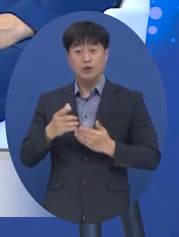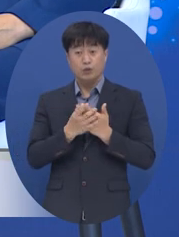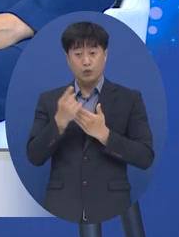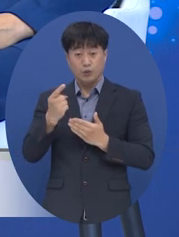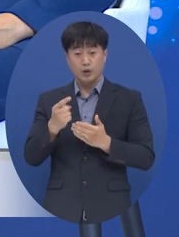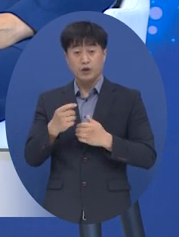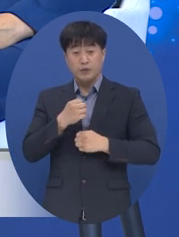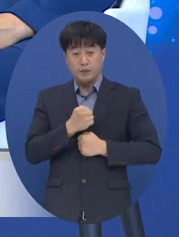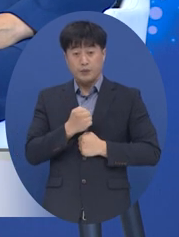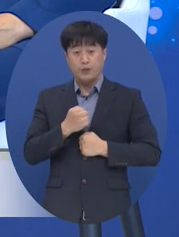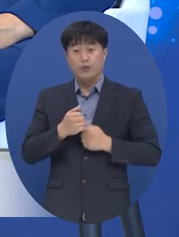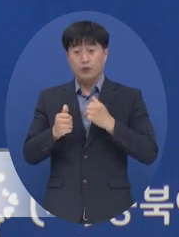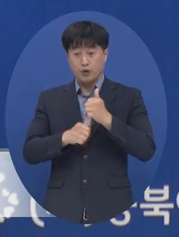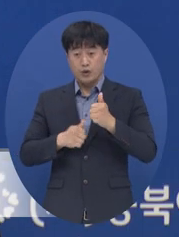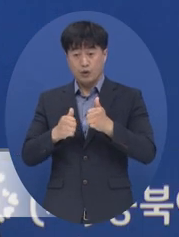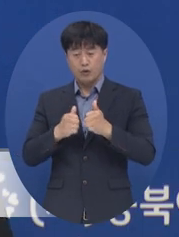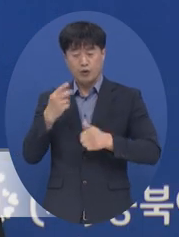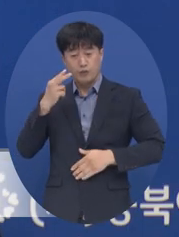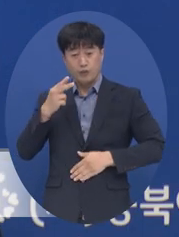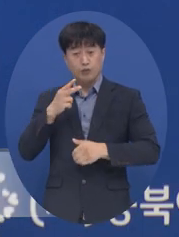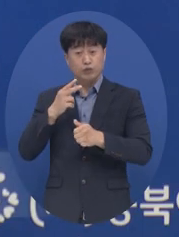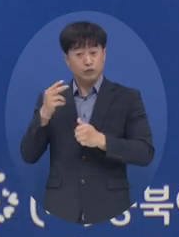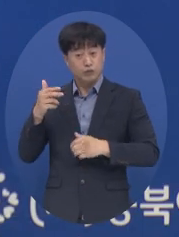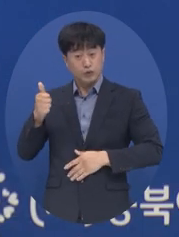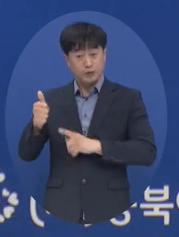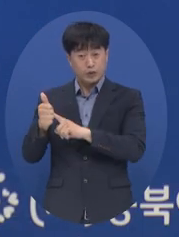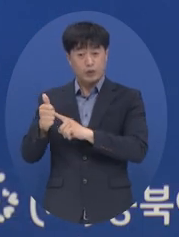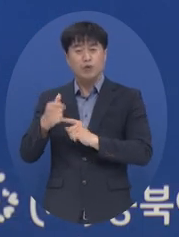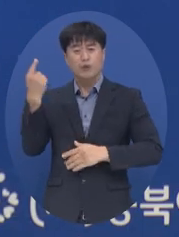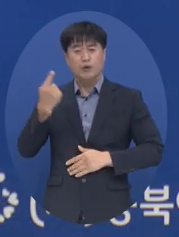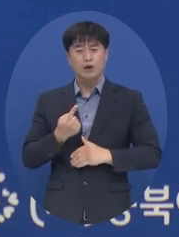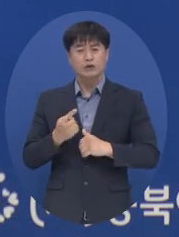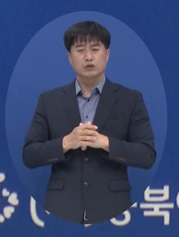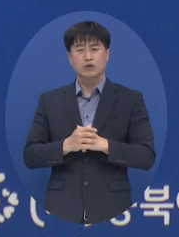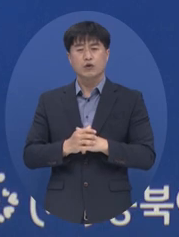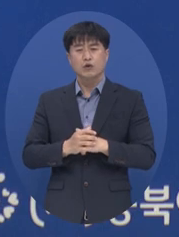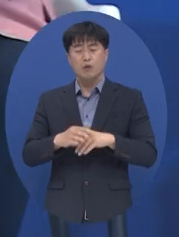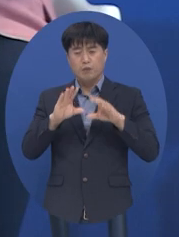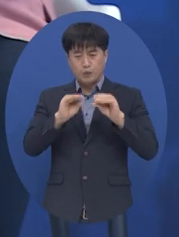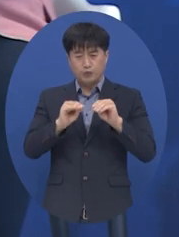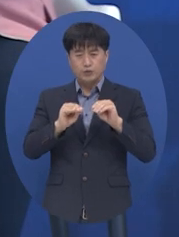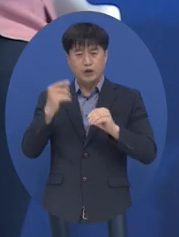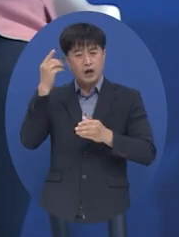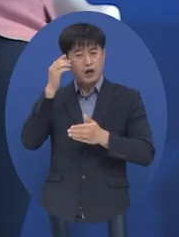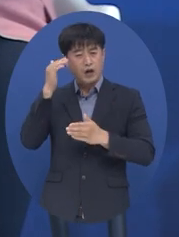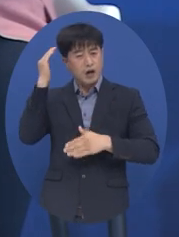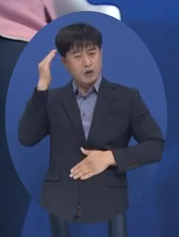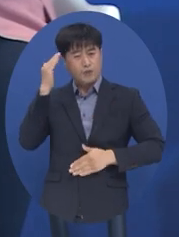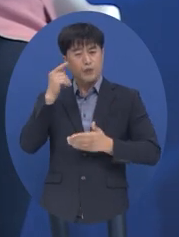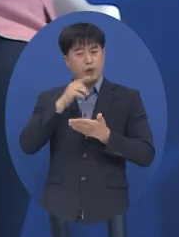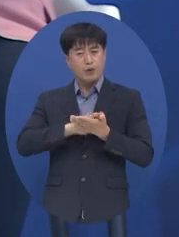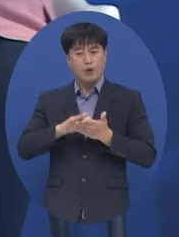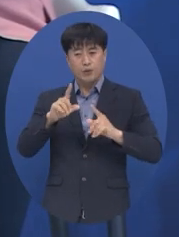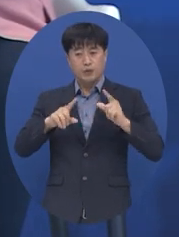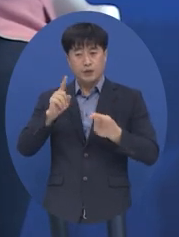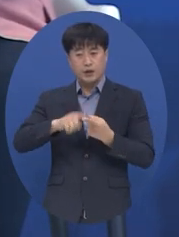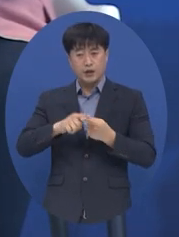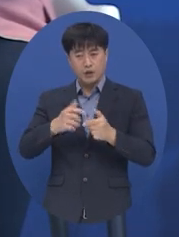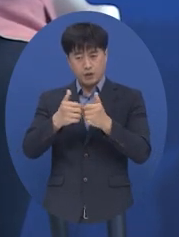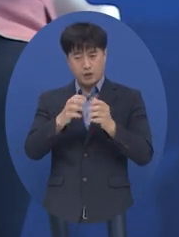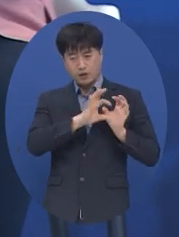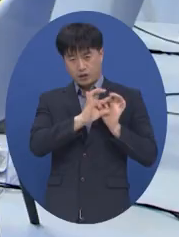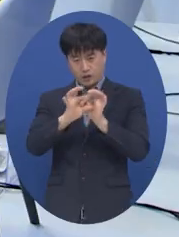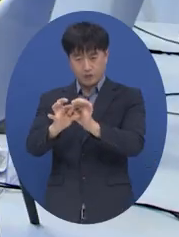전 주한미국대사 가 참여해 지난해 북미 회담 이후 교착 상태에 빠진 한반도 평화 체제에 대해 심도 있는 논의를